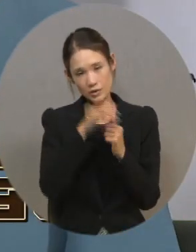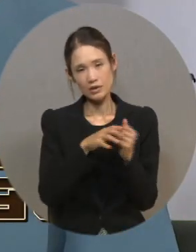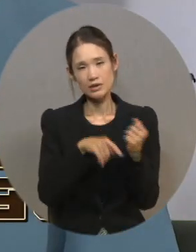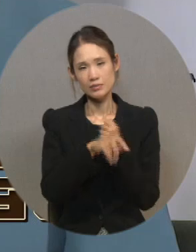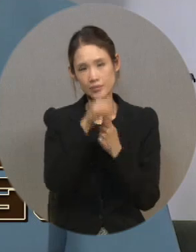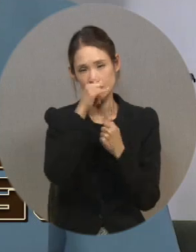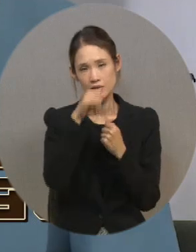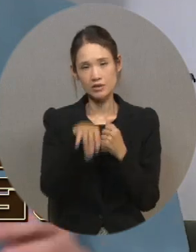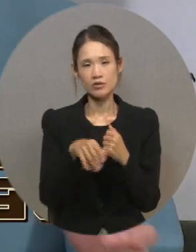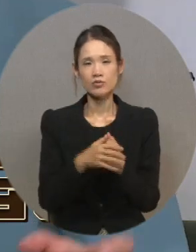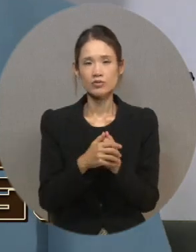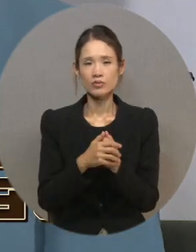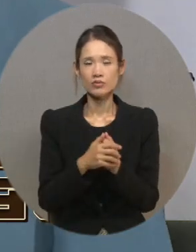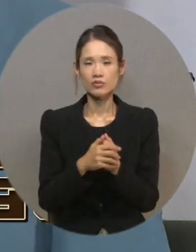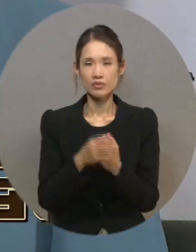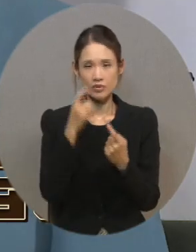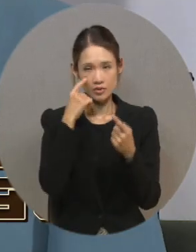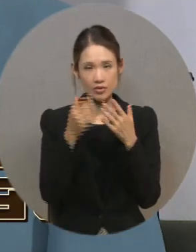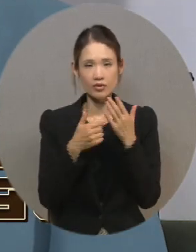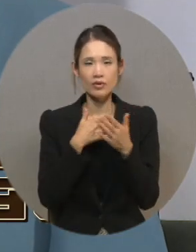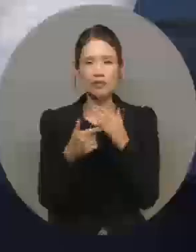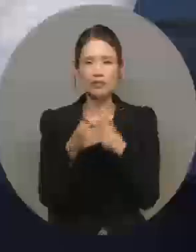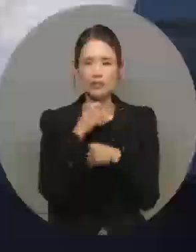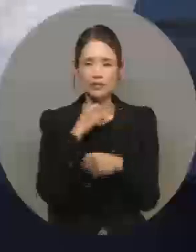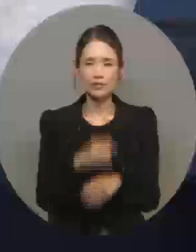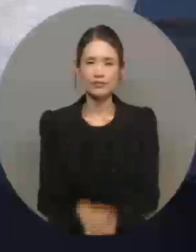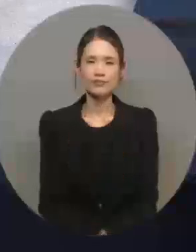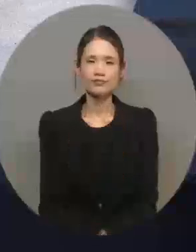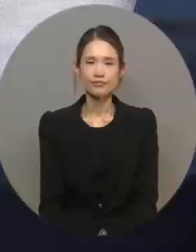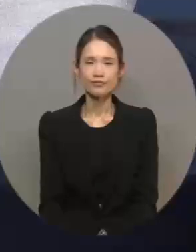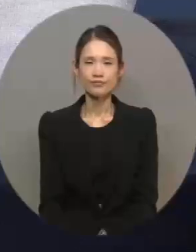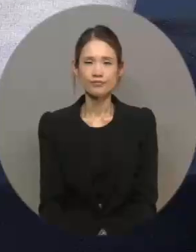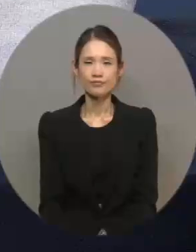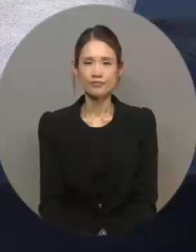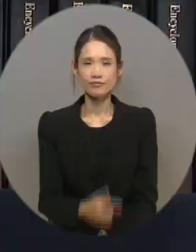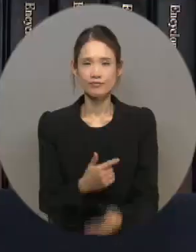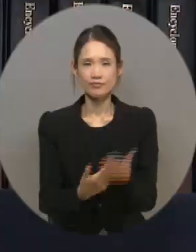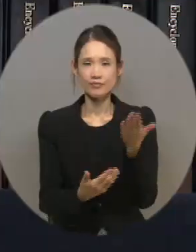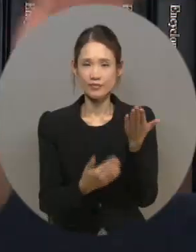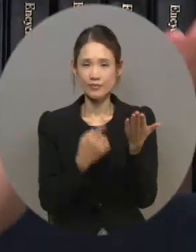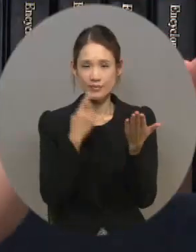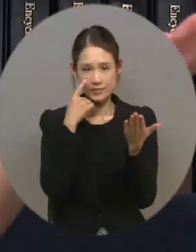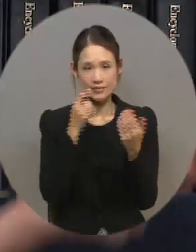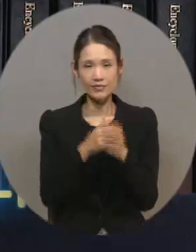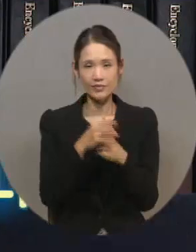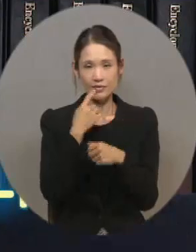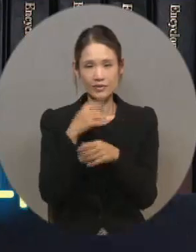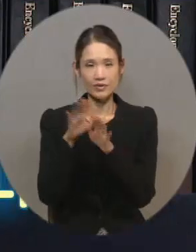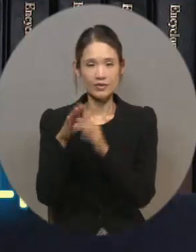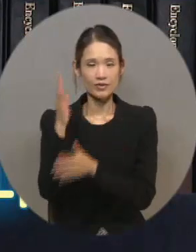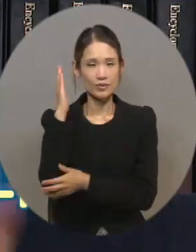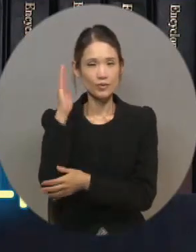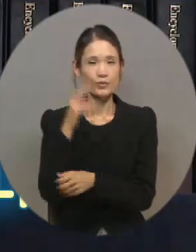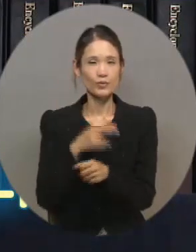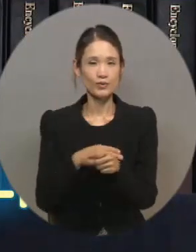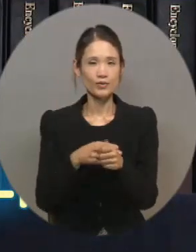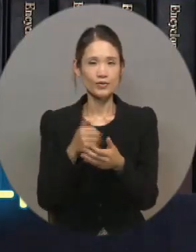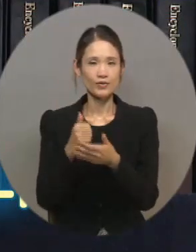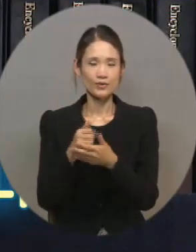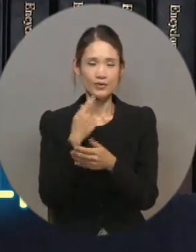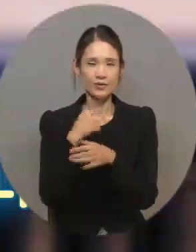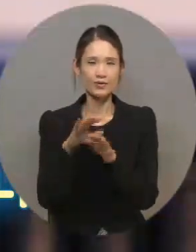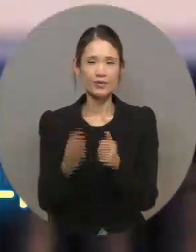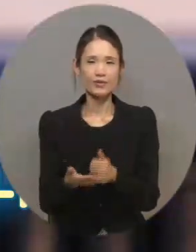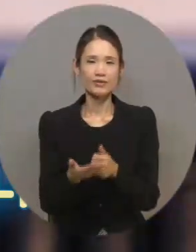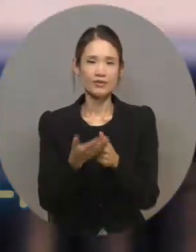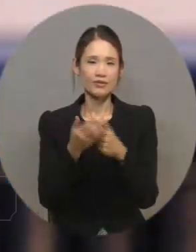그런 곳이니까 좀 해보는 게 어떨까 싶습니다. 이 편에 걸쳐서 해보니까 어떠셨어요? 천사 교장 선생님이 천사들을 키우고